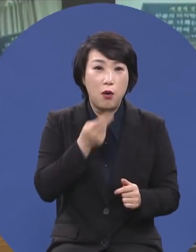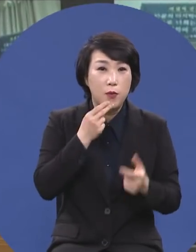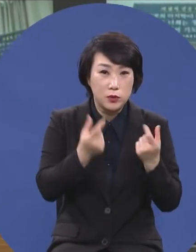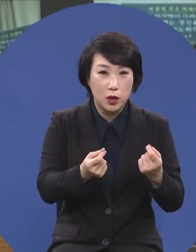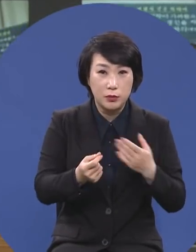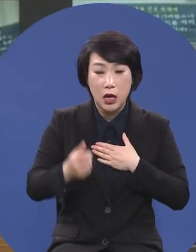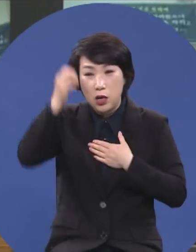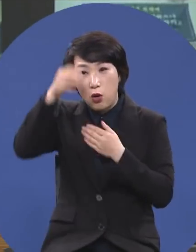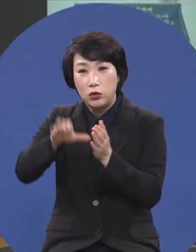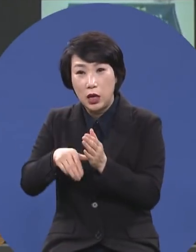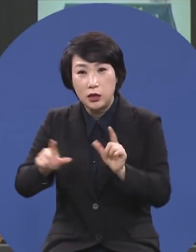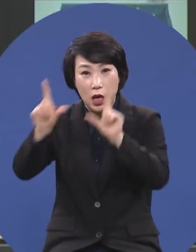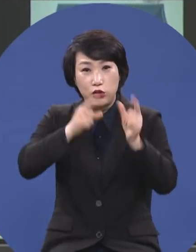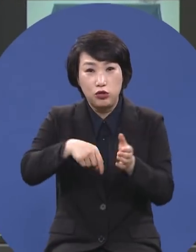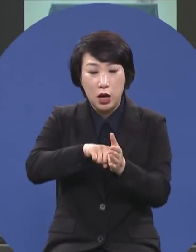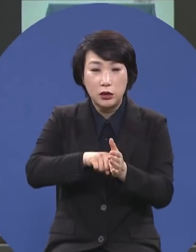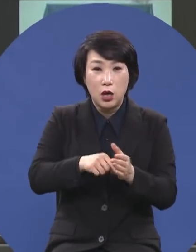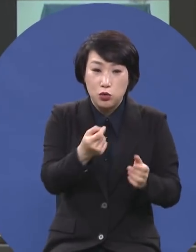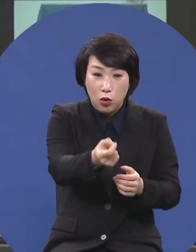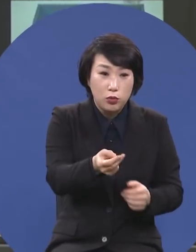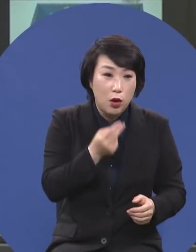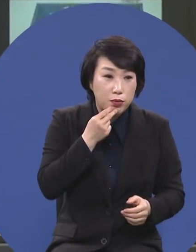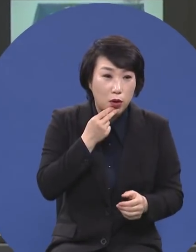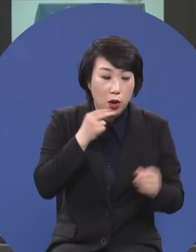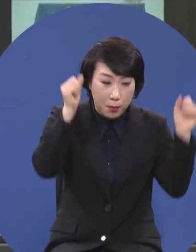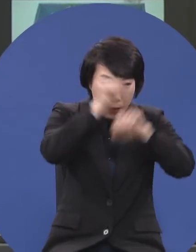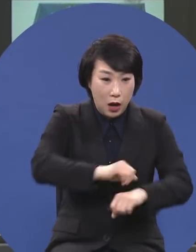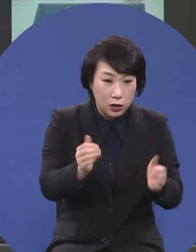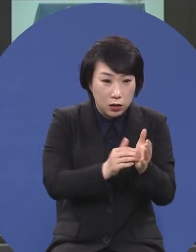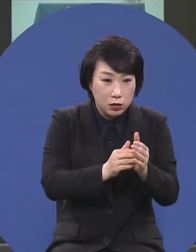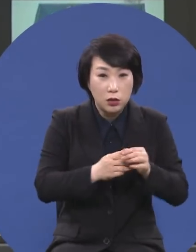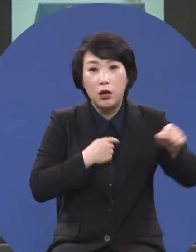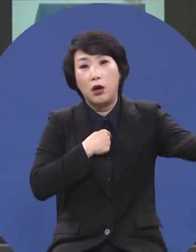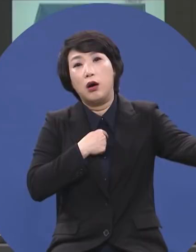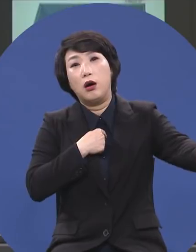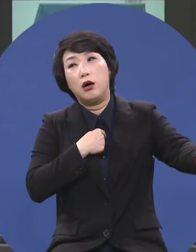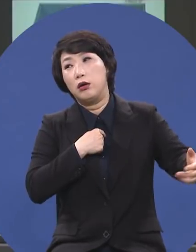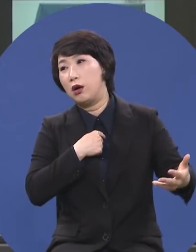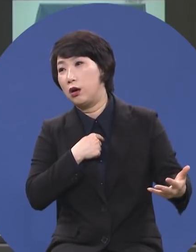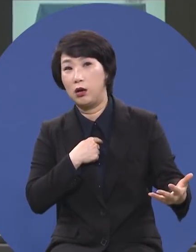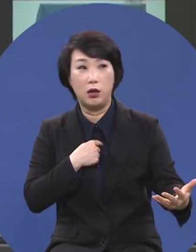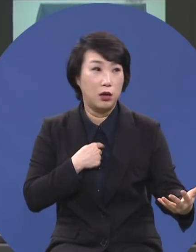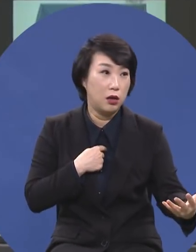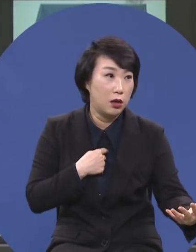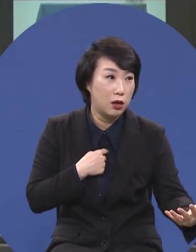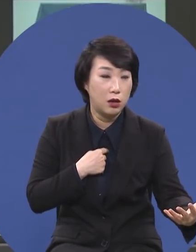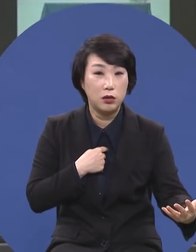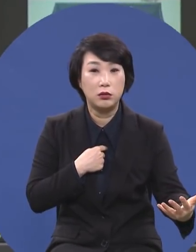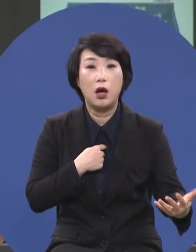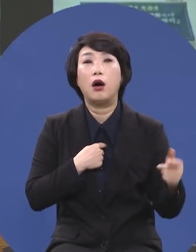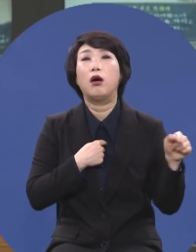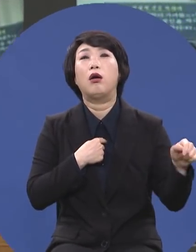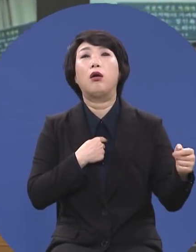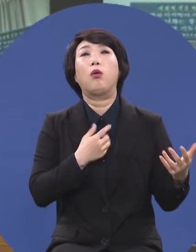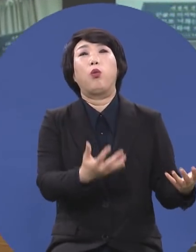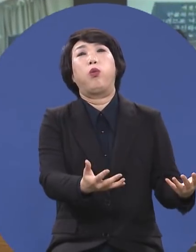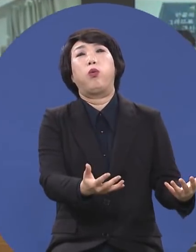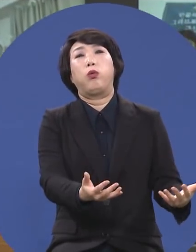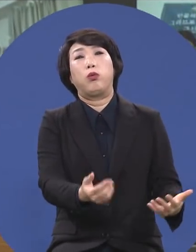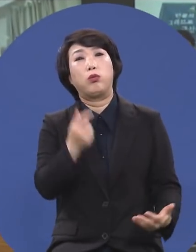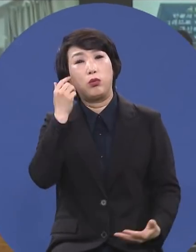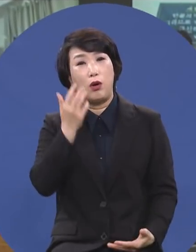때, 당신이 멸망에 도달했을 때 그때 어떤 대책이 있느냐 그